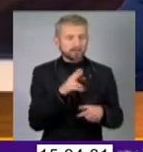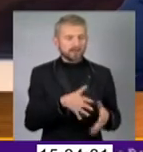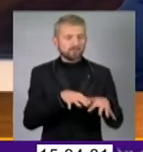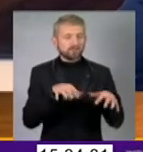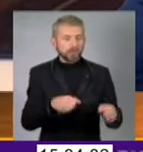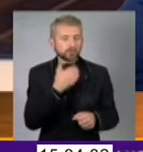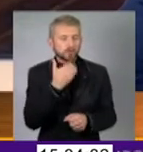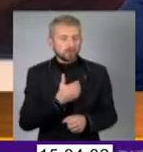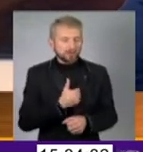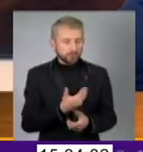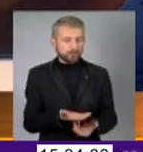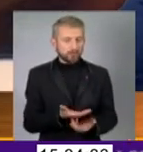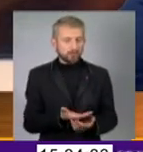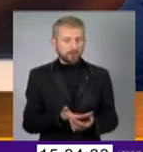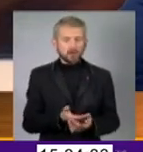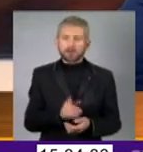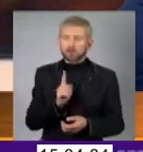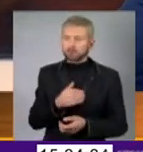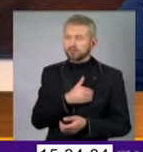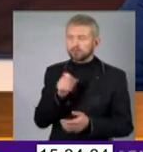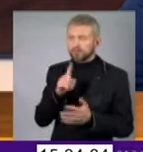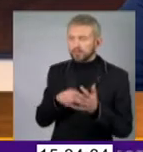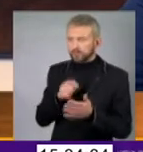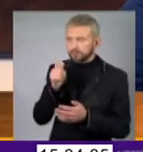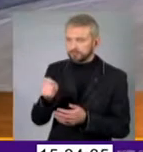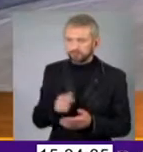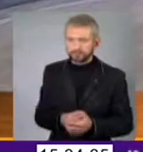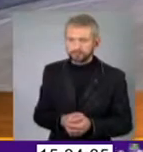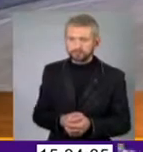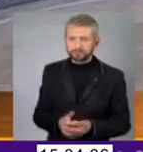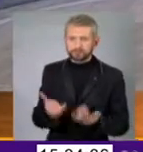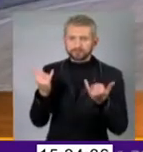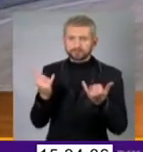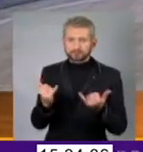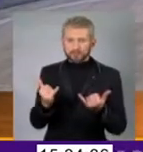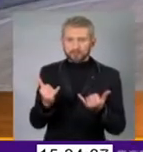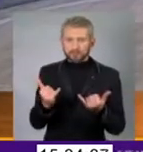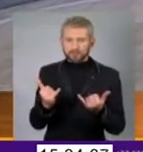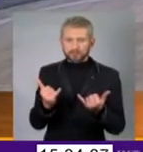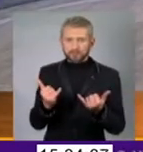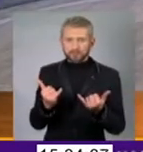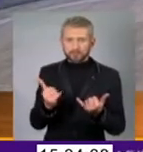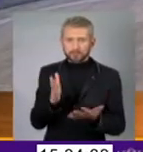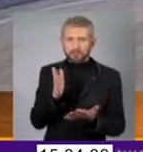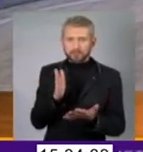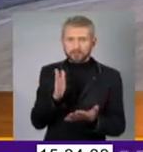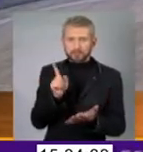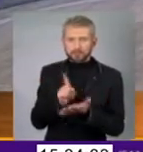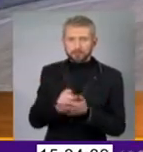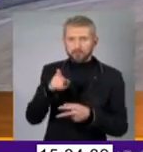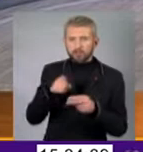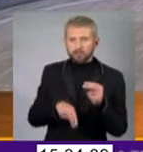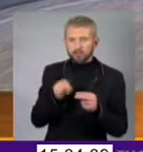запитають і запитують. Пане Вадиме, хочемо поставити питання. Зараз ми вже маємо завершувати